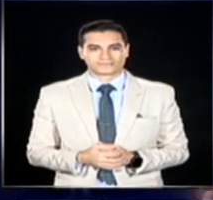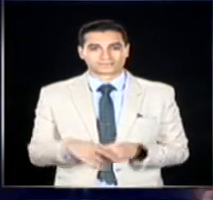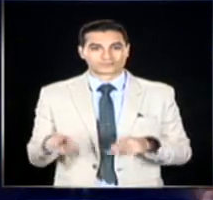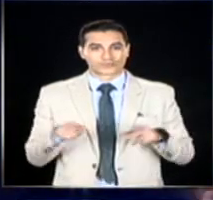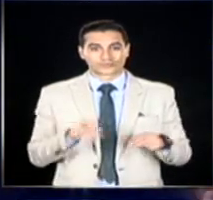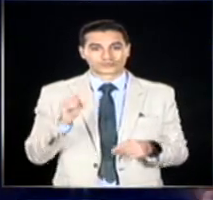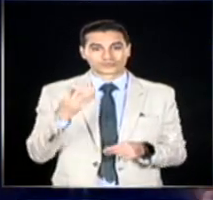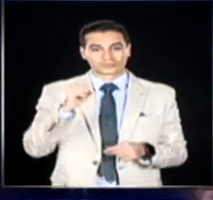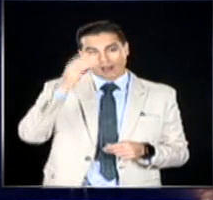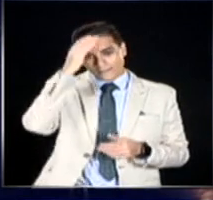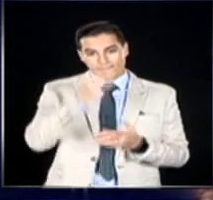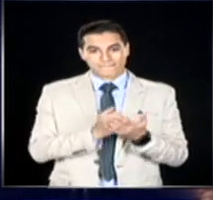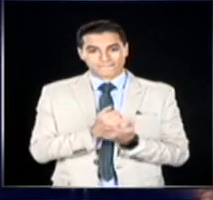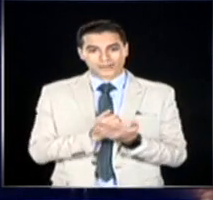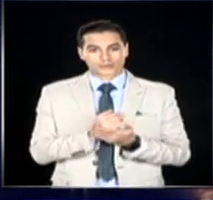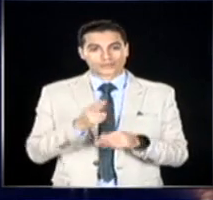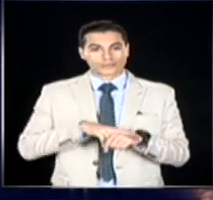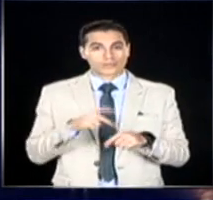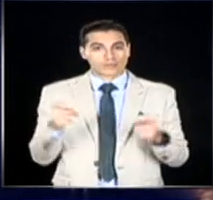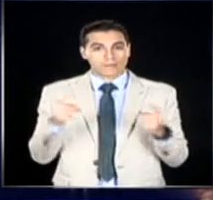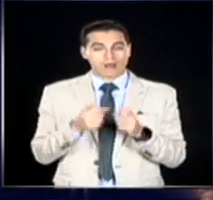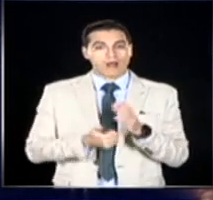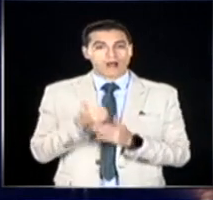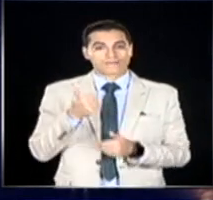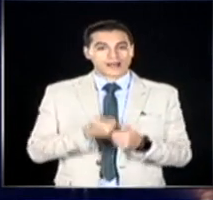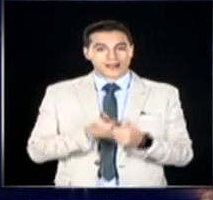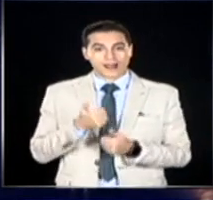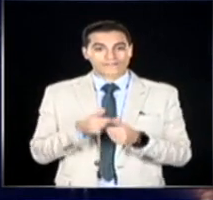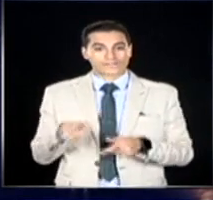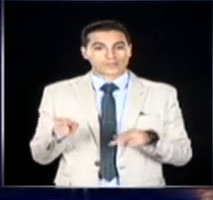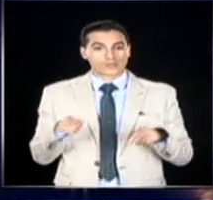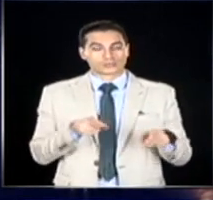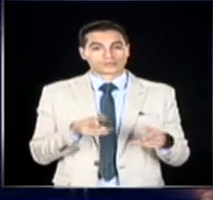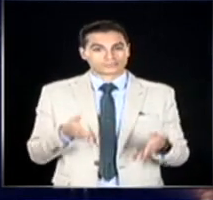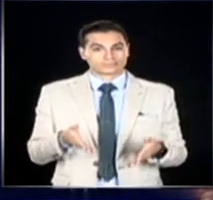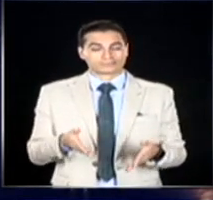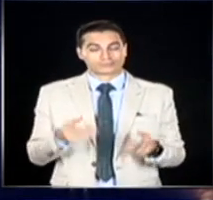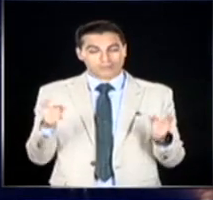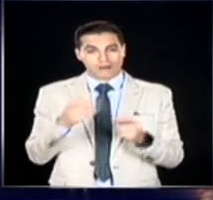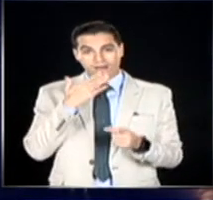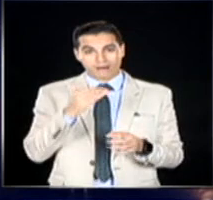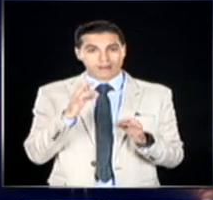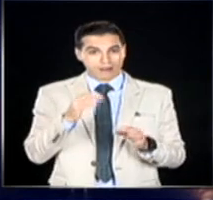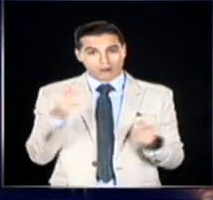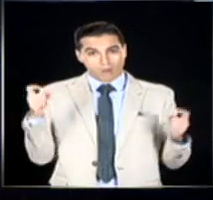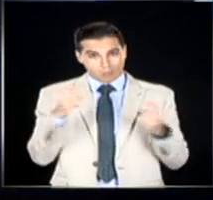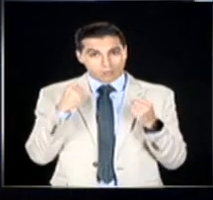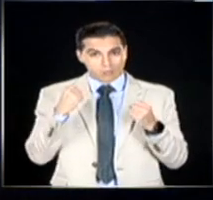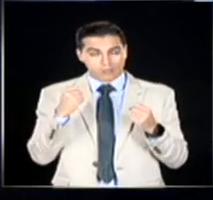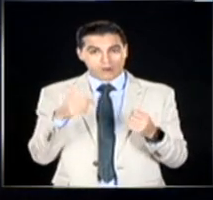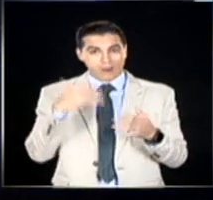الموسم ال 13 عباقرة المدارس مباراة أفضل لاعب في الموسم، مباراة قوية وجميلة، وهفكركم